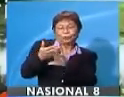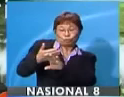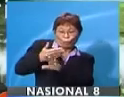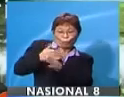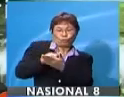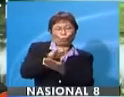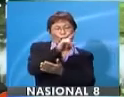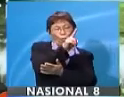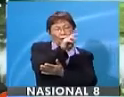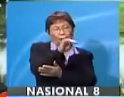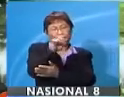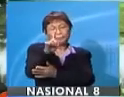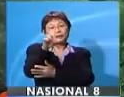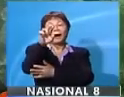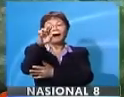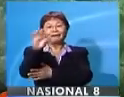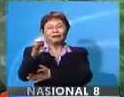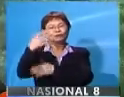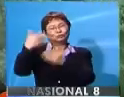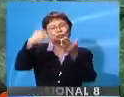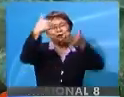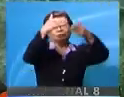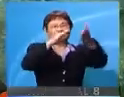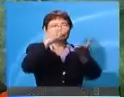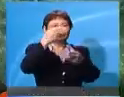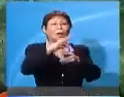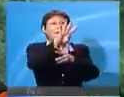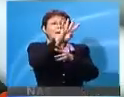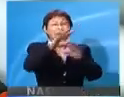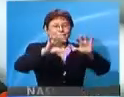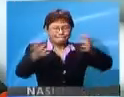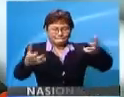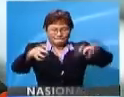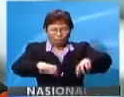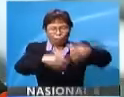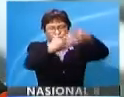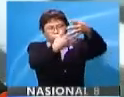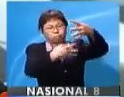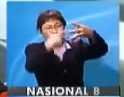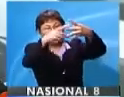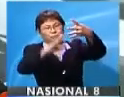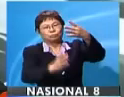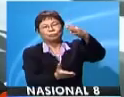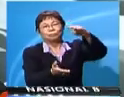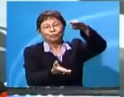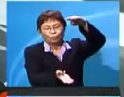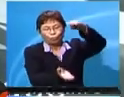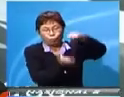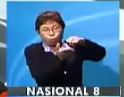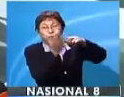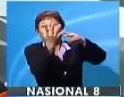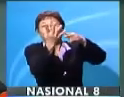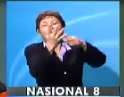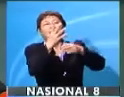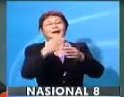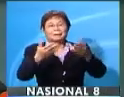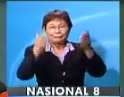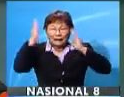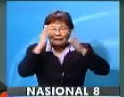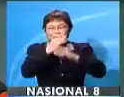ini, 1MDBRE telah menyenarai pendek 4 pembida yang terdiri daripada pakar hartanah tempatan dan